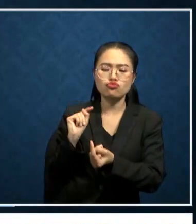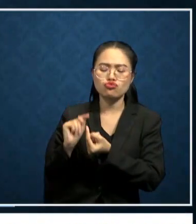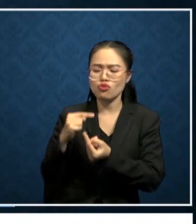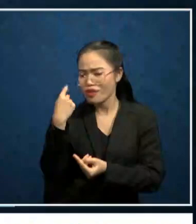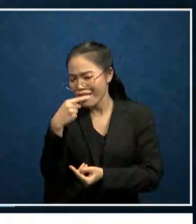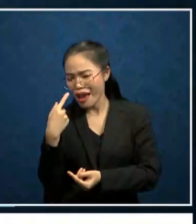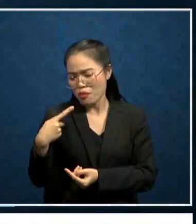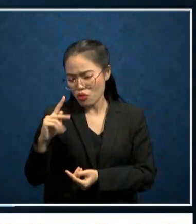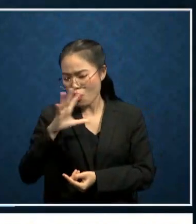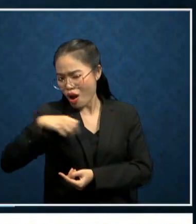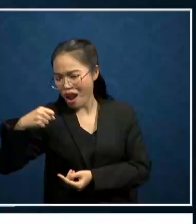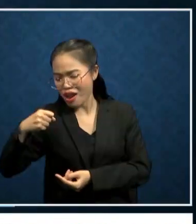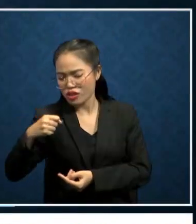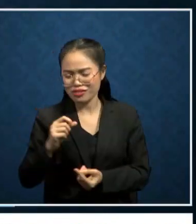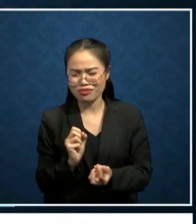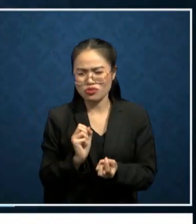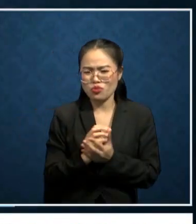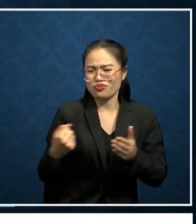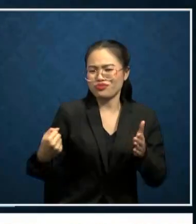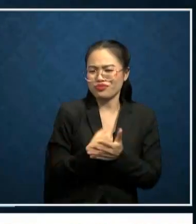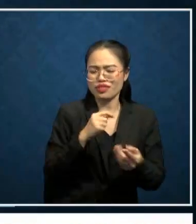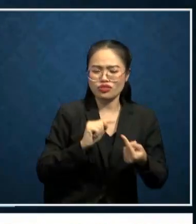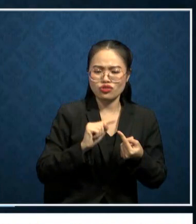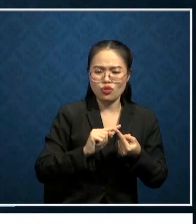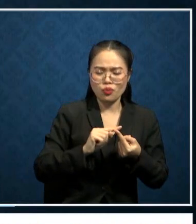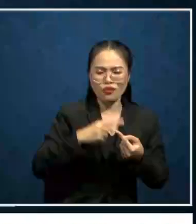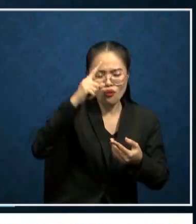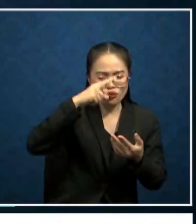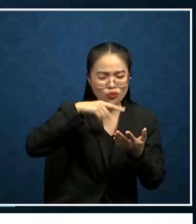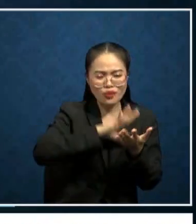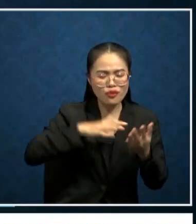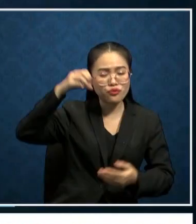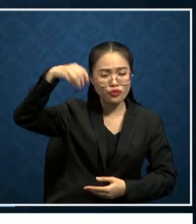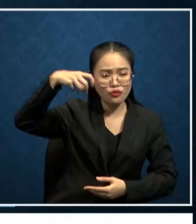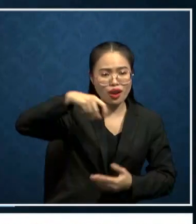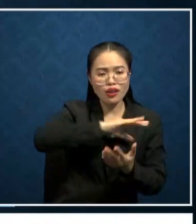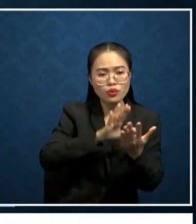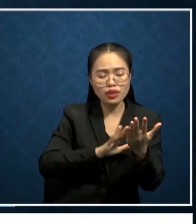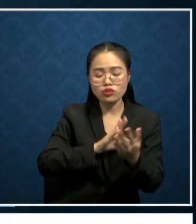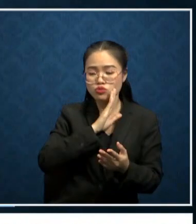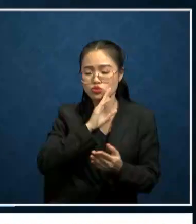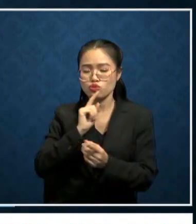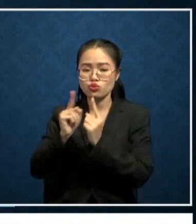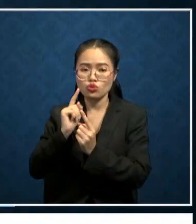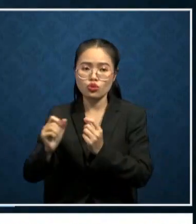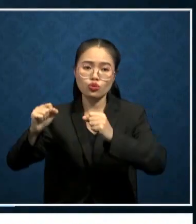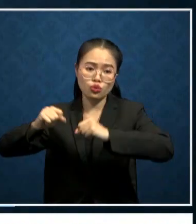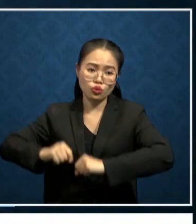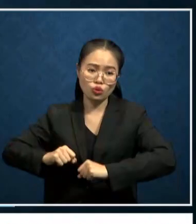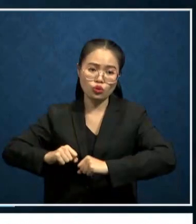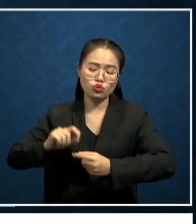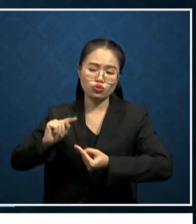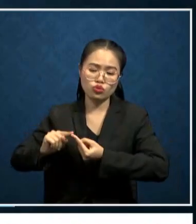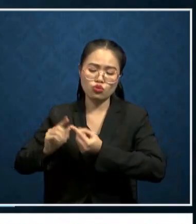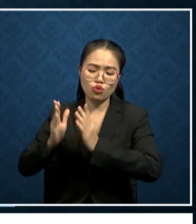ผลประโยชน์คือผู้ใช้ไฟฟ้าทั้งประเทศมันเป็นคนละคนกันนะครับเพราะฉะนั้นการตกลงกันให้ระหว่างผู้ใช้ผู้ได้ประโยชน์กับ